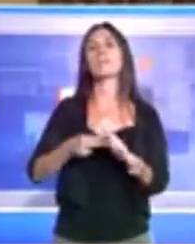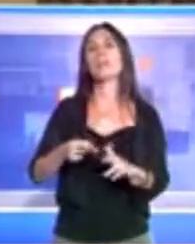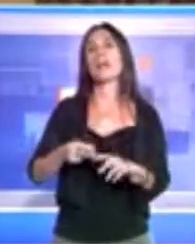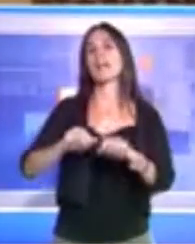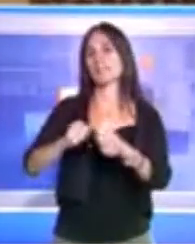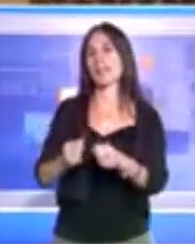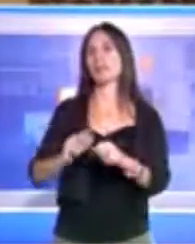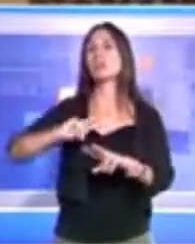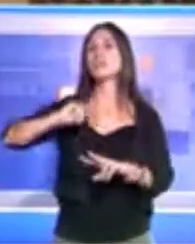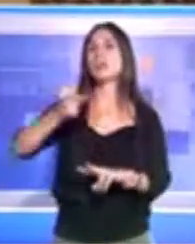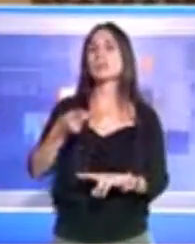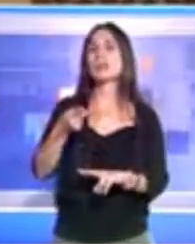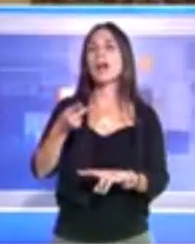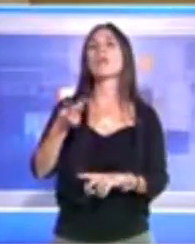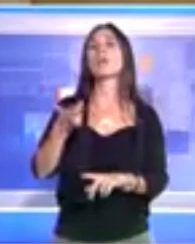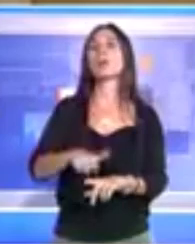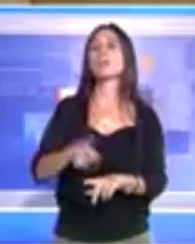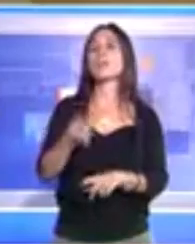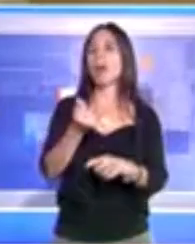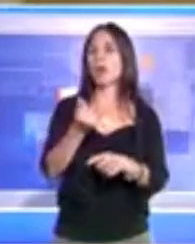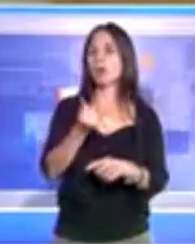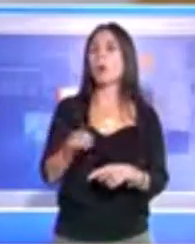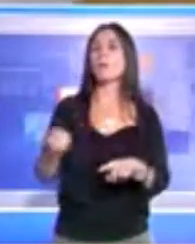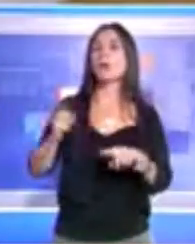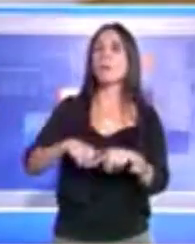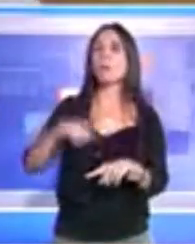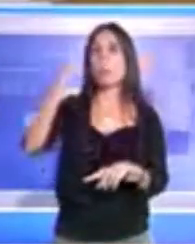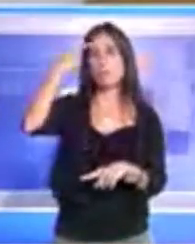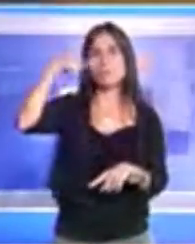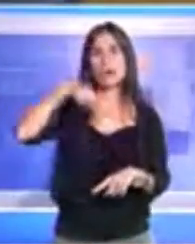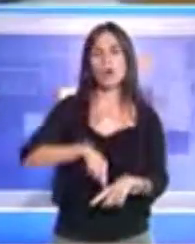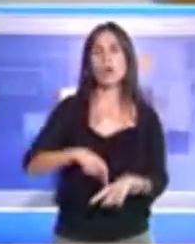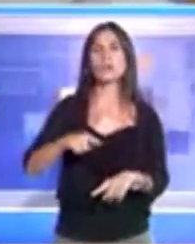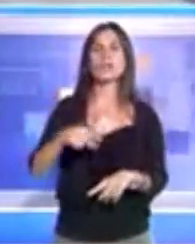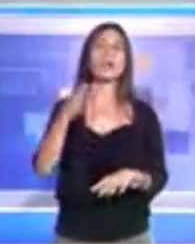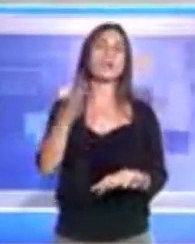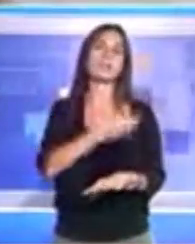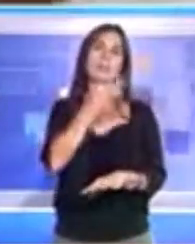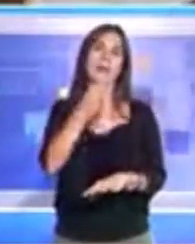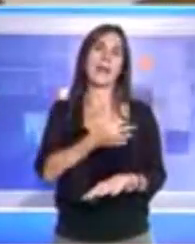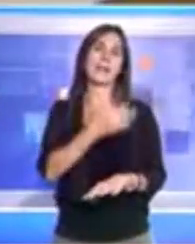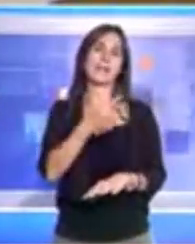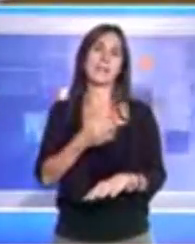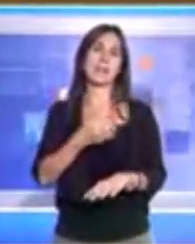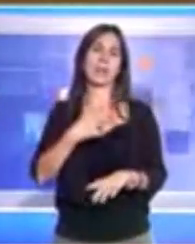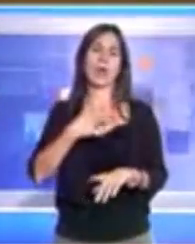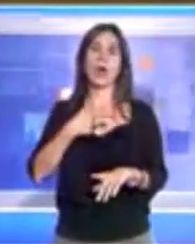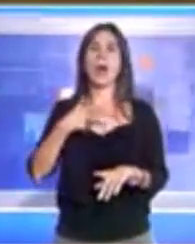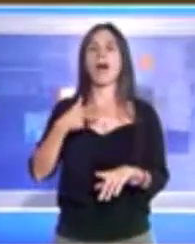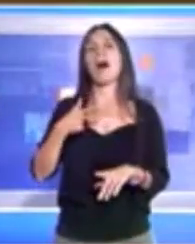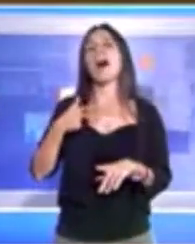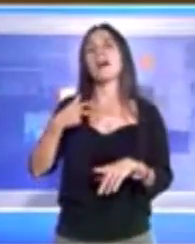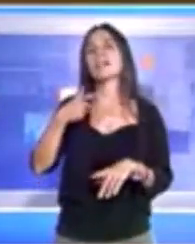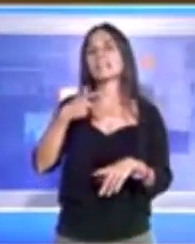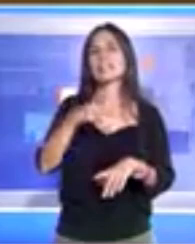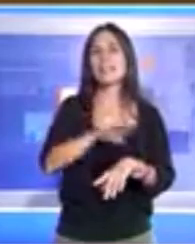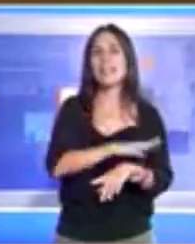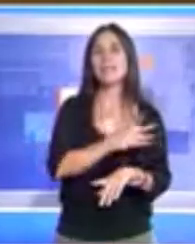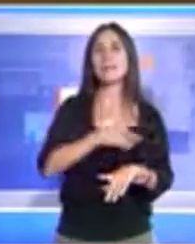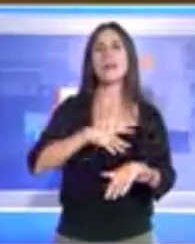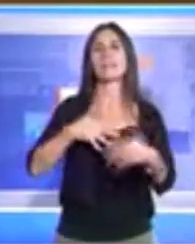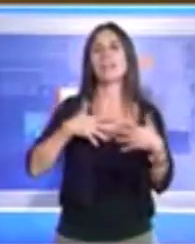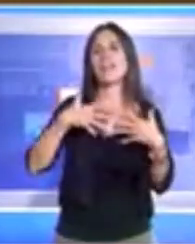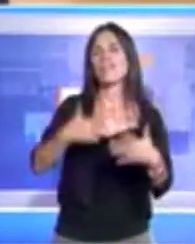cioè al danno economico c'è anche un danno psicologico molto spesso si fa leva sui loro sentimenti degli aspetti più cari per cercare